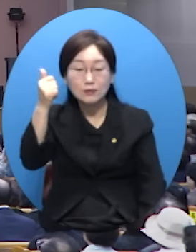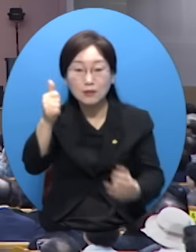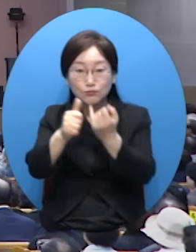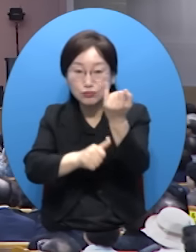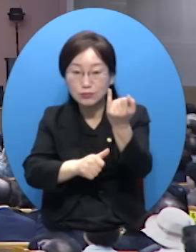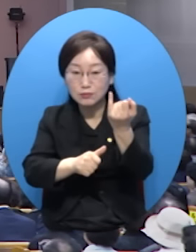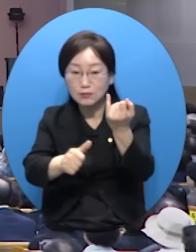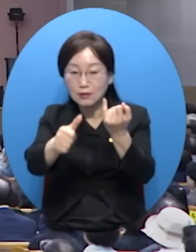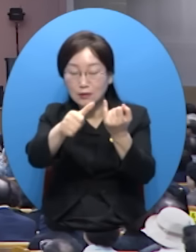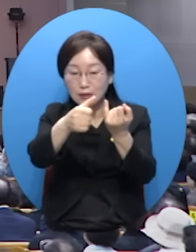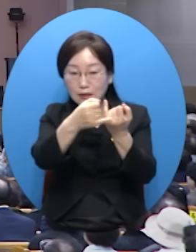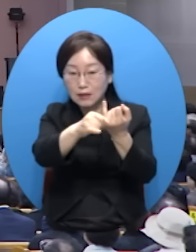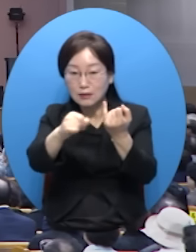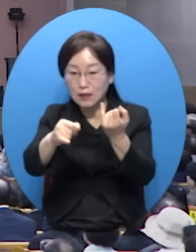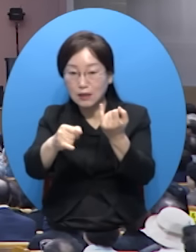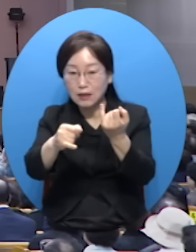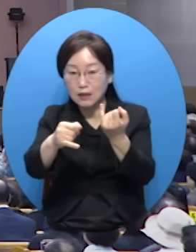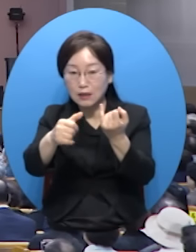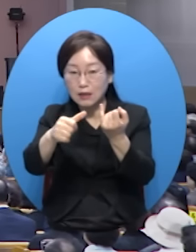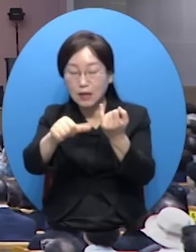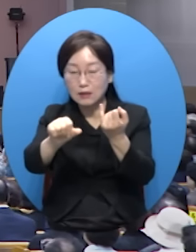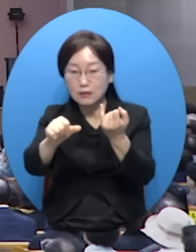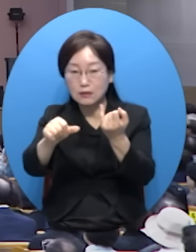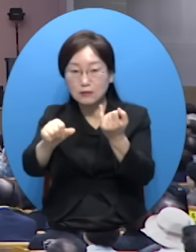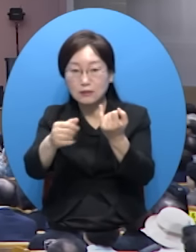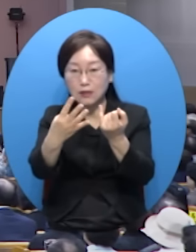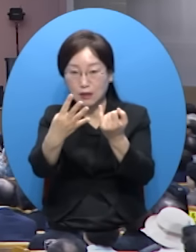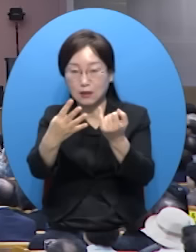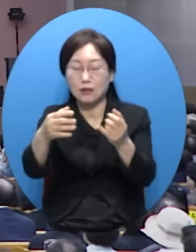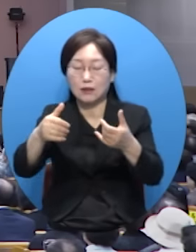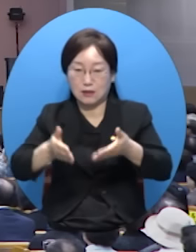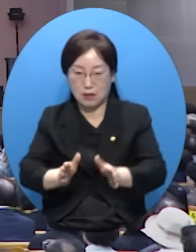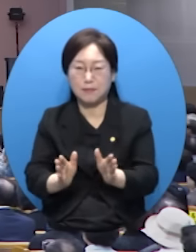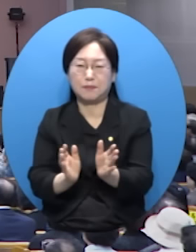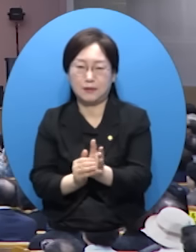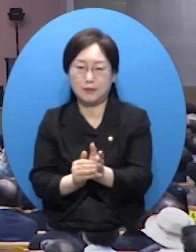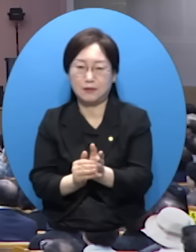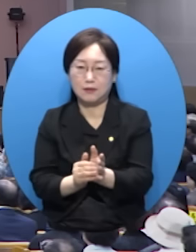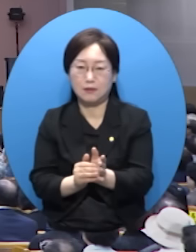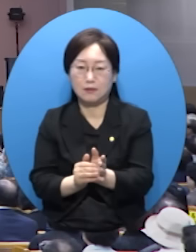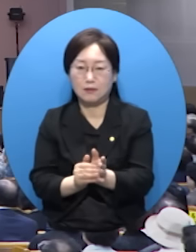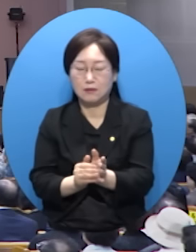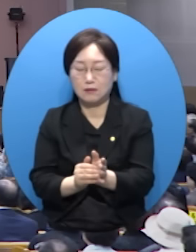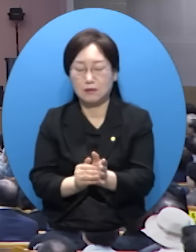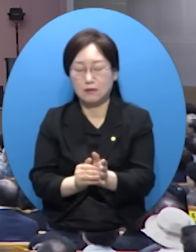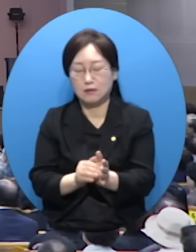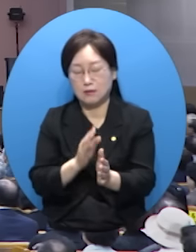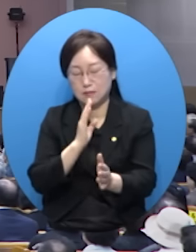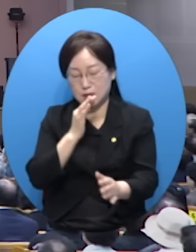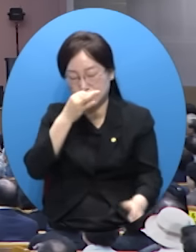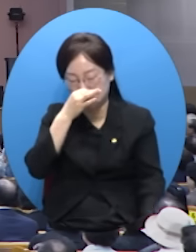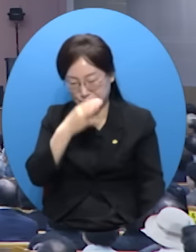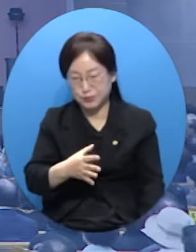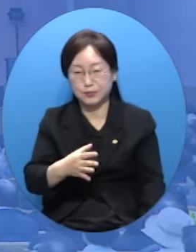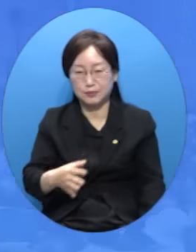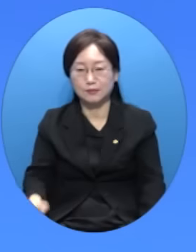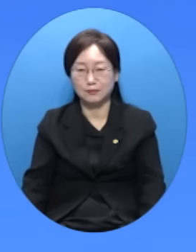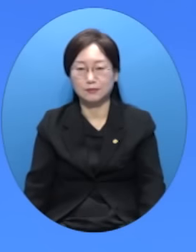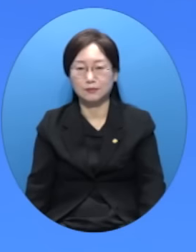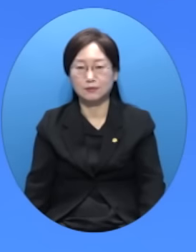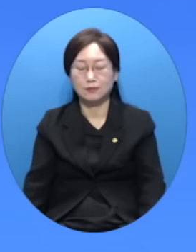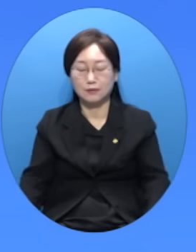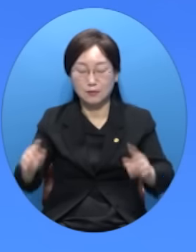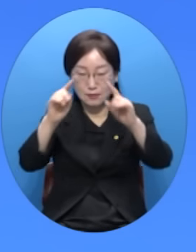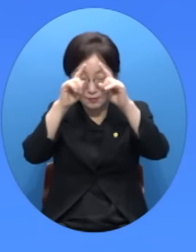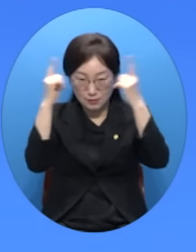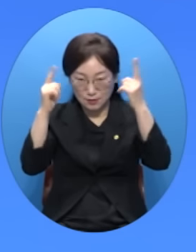딸 아들 네 명을 남겨놓고 돌아가셨기 때문에 그래서 그 힘든 시간을 보내야 됐고, 대학을